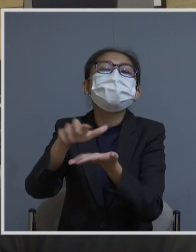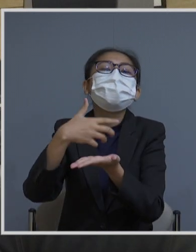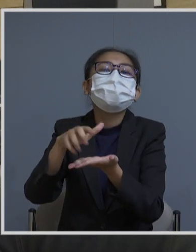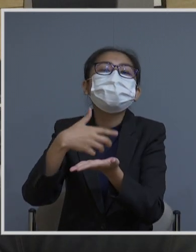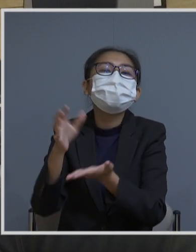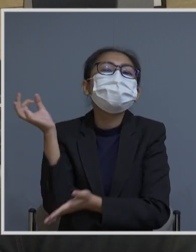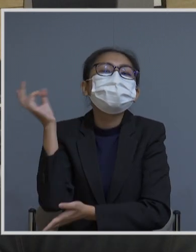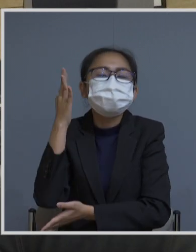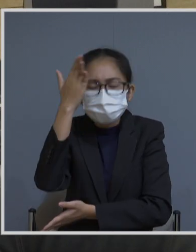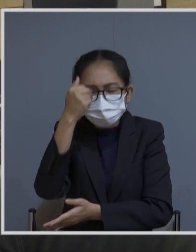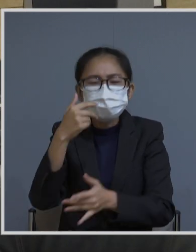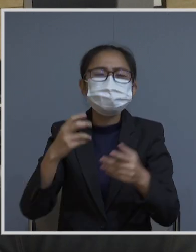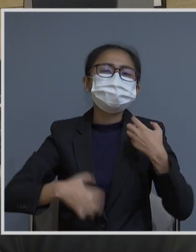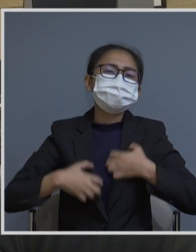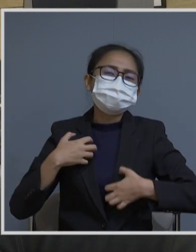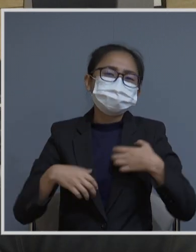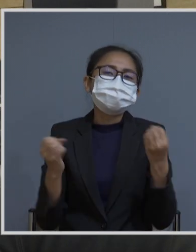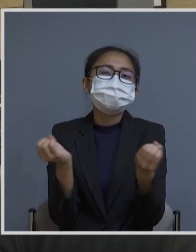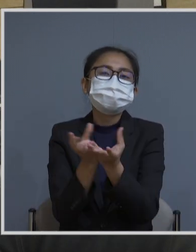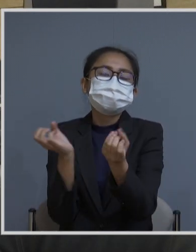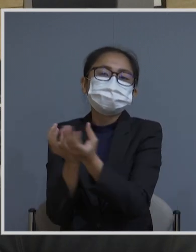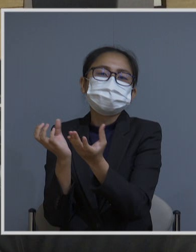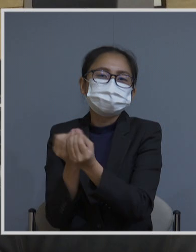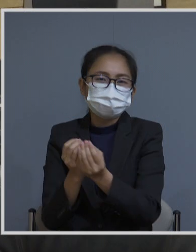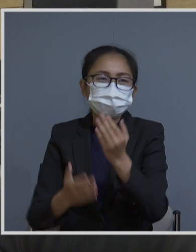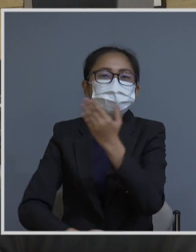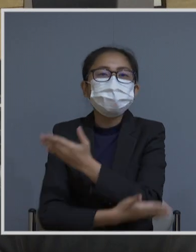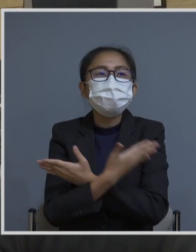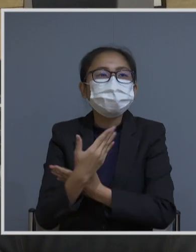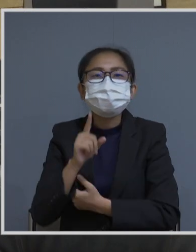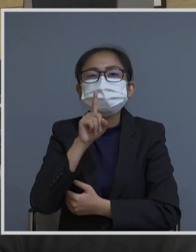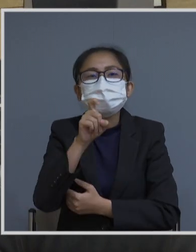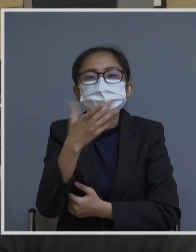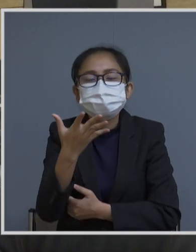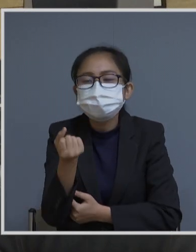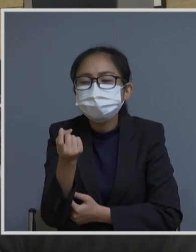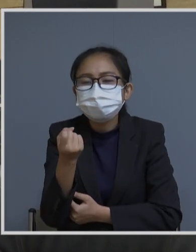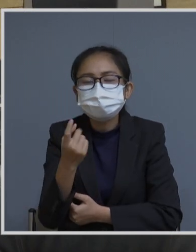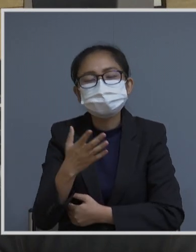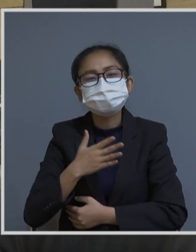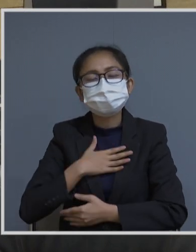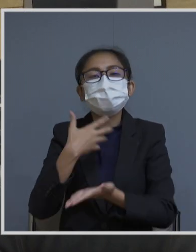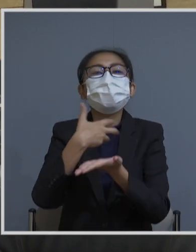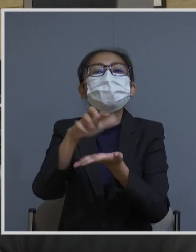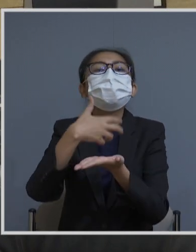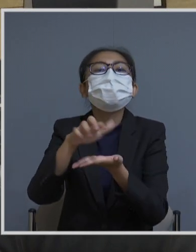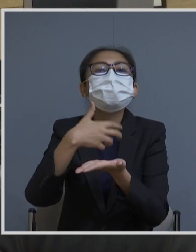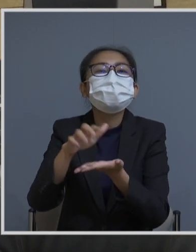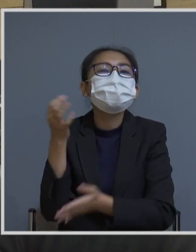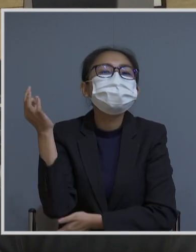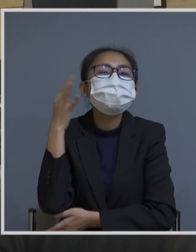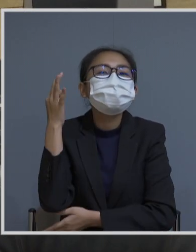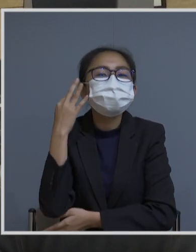ฟังครับเพราะว่าเป็นเดือดร้อนเป็นอย่างยิ่งเลยทีเดียวเพราะว่าไม่มีโอกาสที่จะถามกระทู้ธรรมสดค่ะก็เลยเล่าให้ท่าน